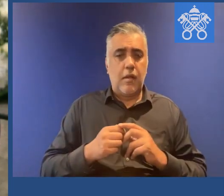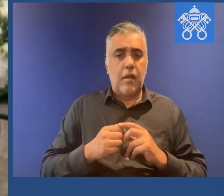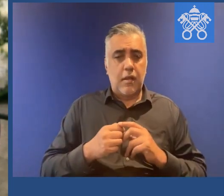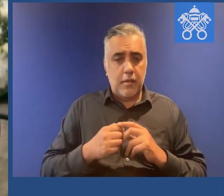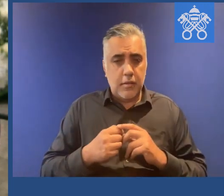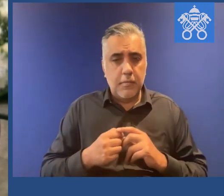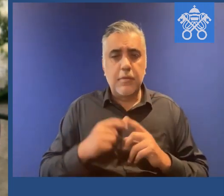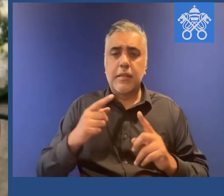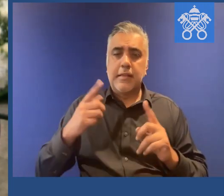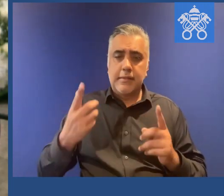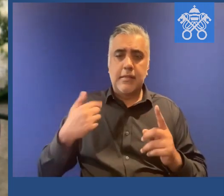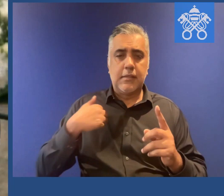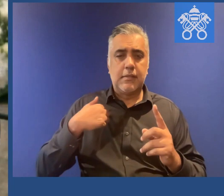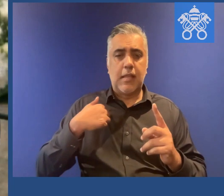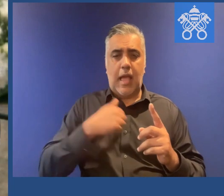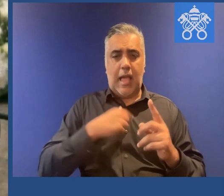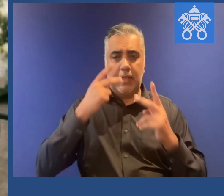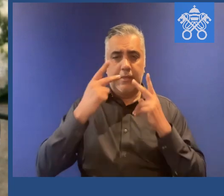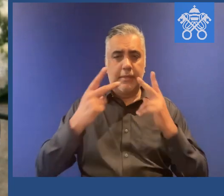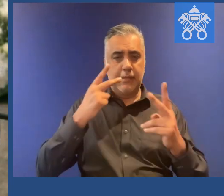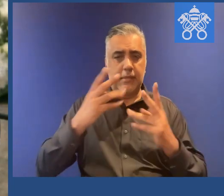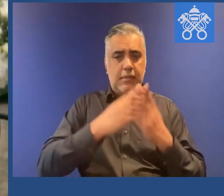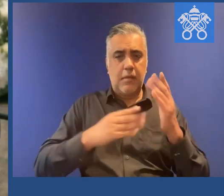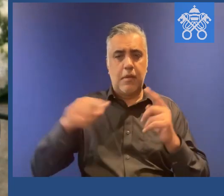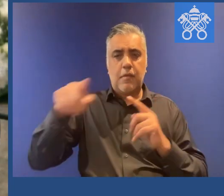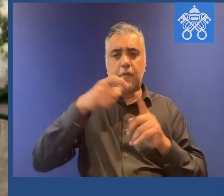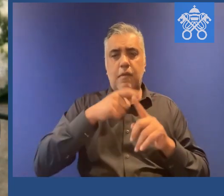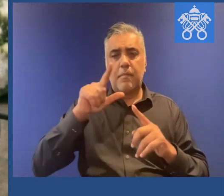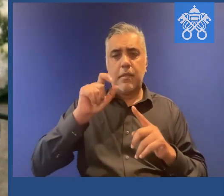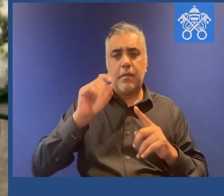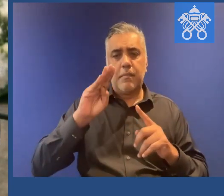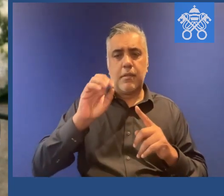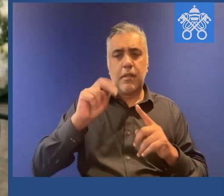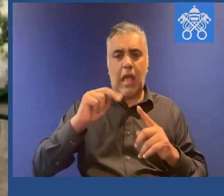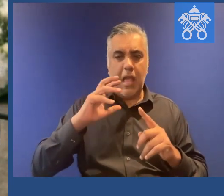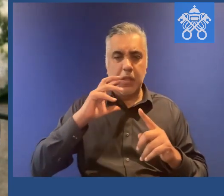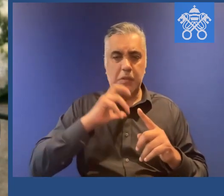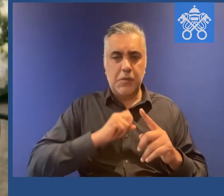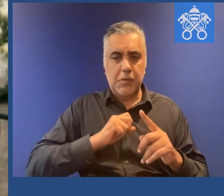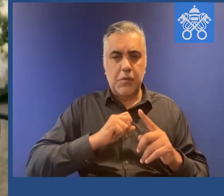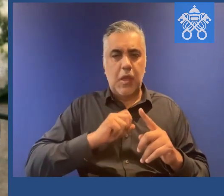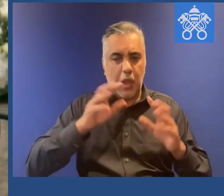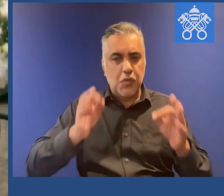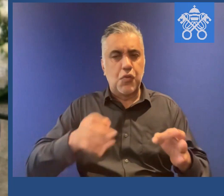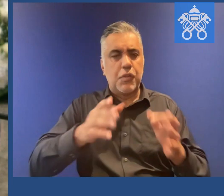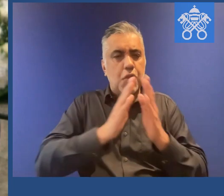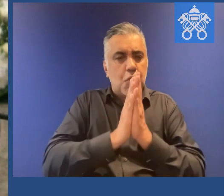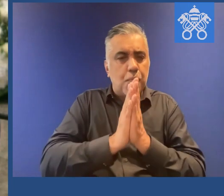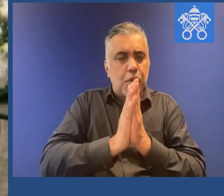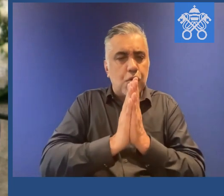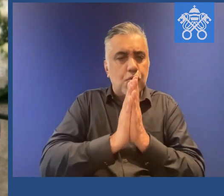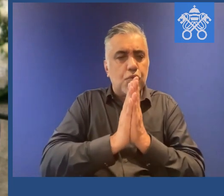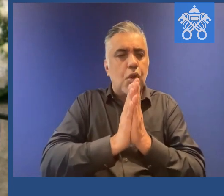In particolare, vedendo presenti i fedeli del Libano, assicuro la mia preghiera e vicinanza a